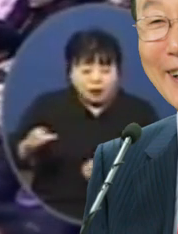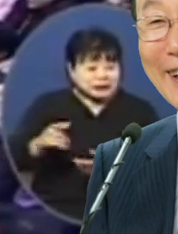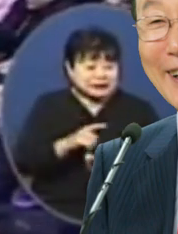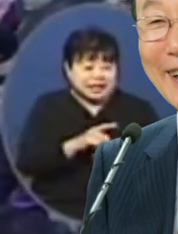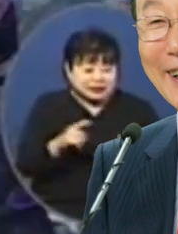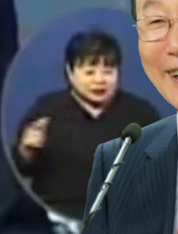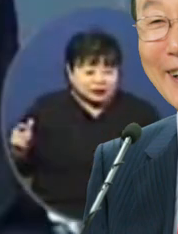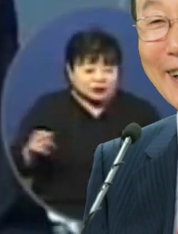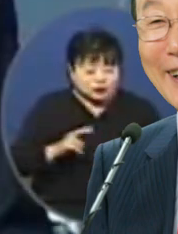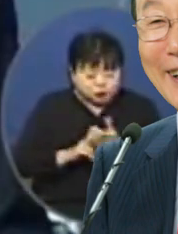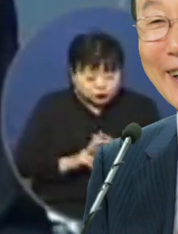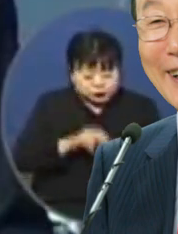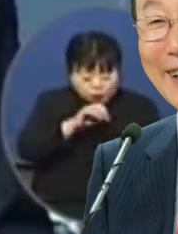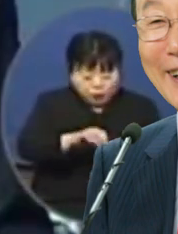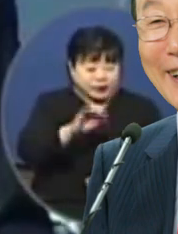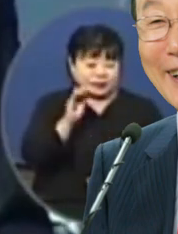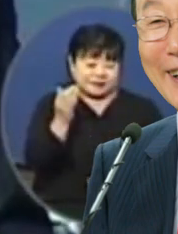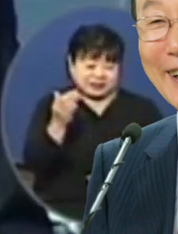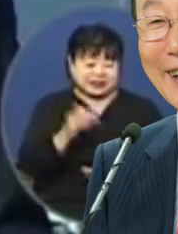아니하는 요새가 되신다.